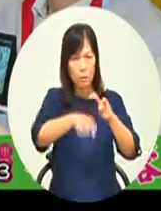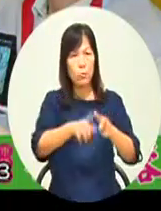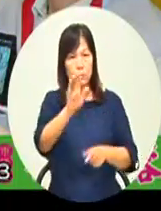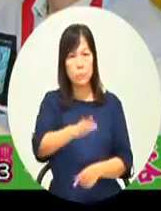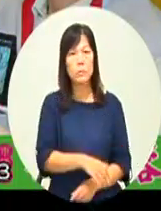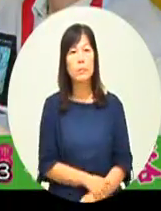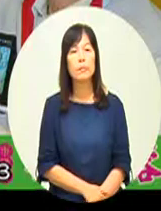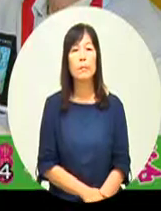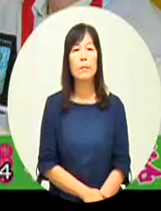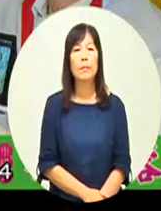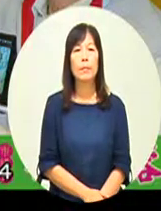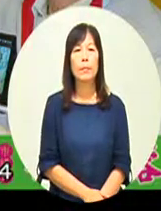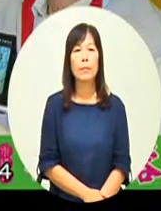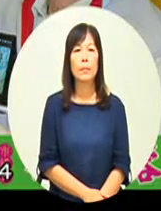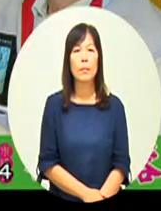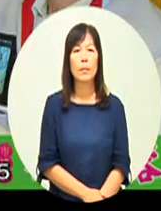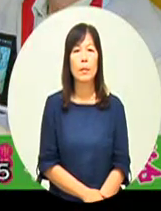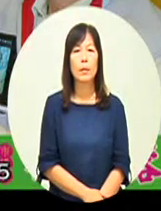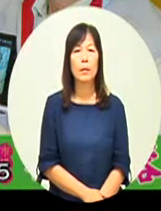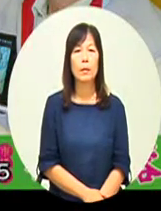好，那我们来看看